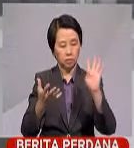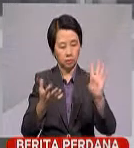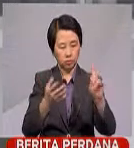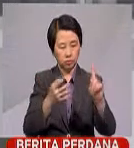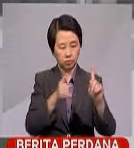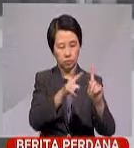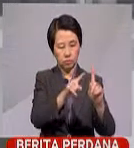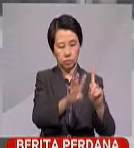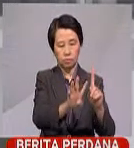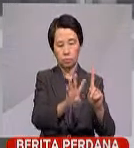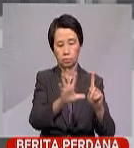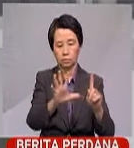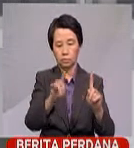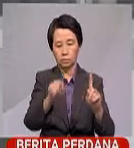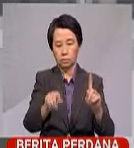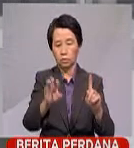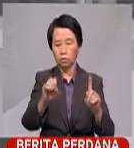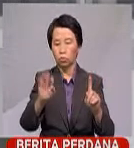sebanyak